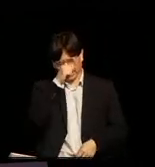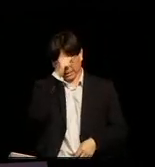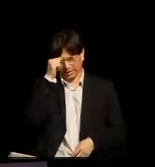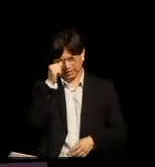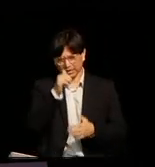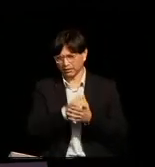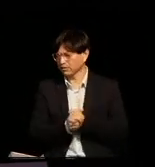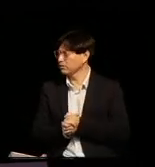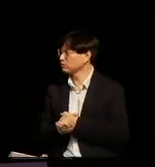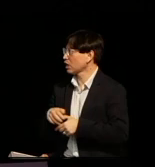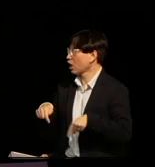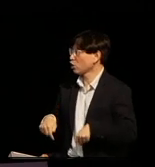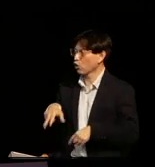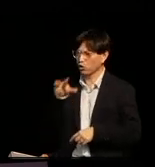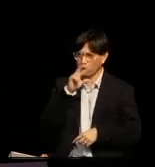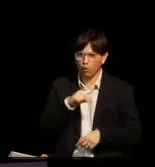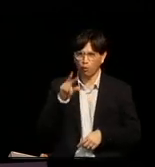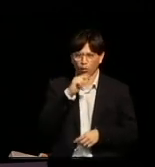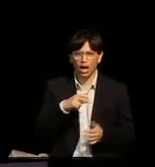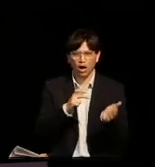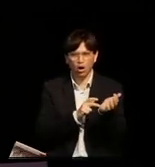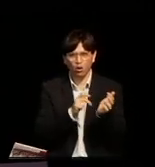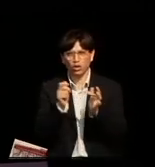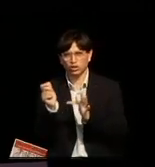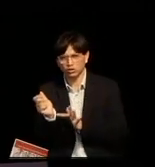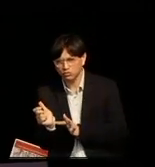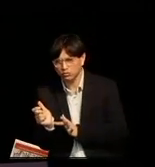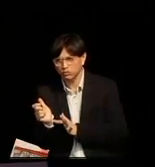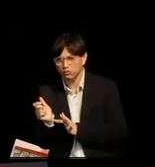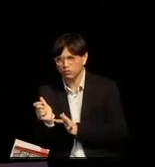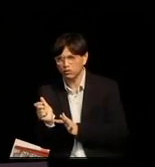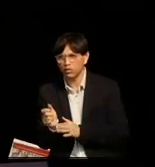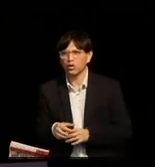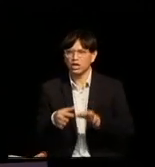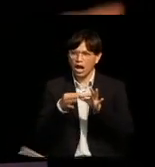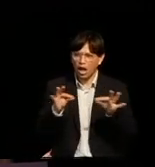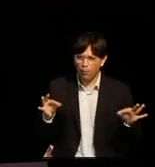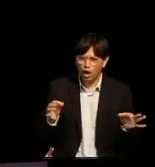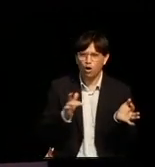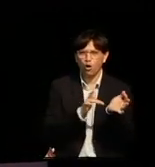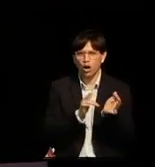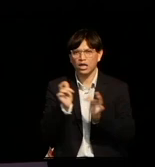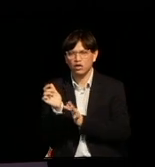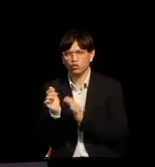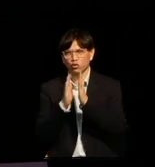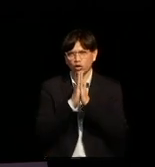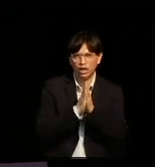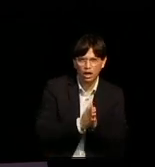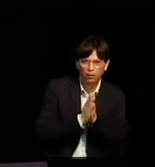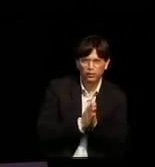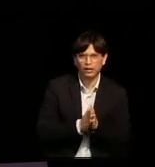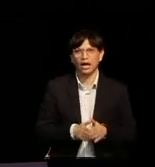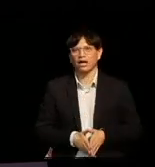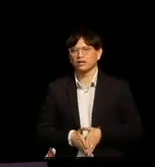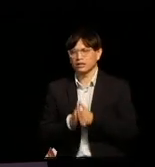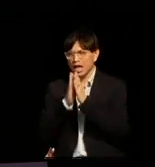ti parlo di Gesù ti parlo della parola di Dio ti parlo della preghiera ti parlo della messa